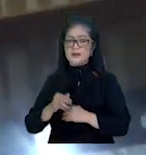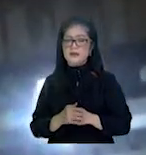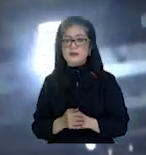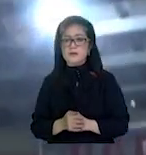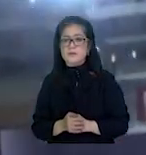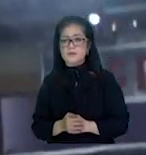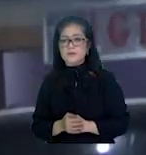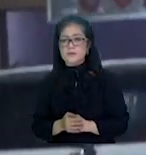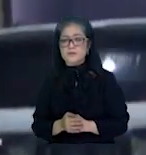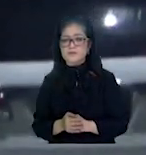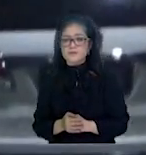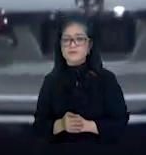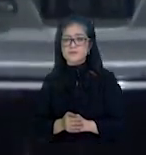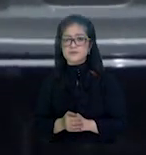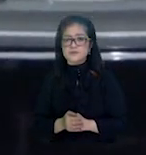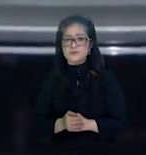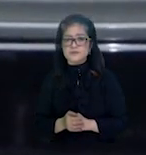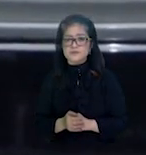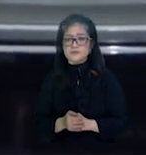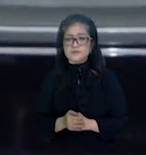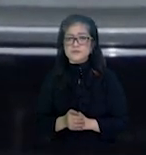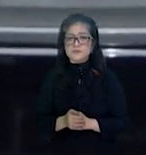Purwakarta Jawa Barat Irwan Saputra